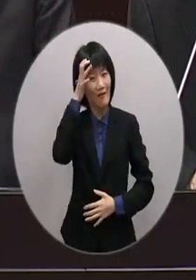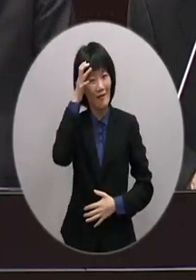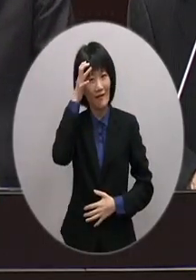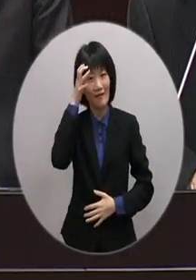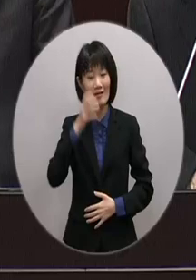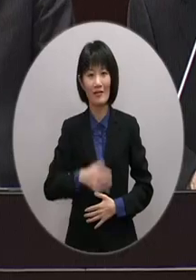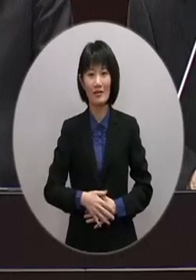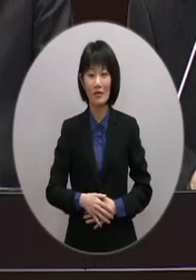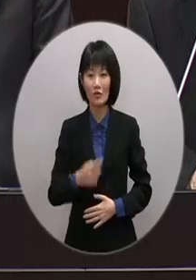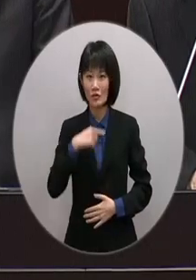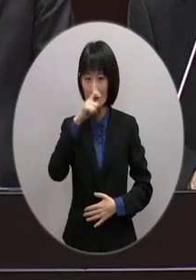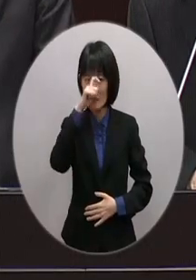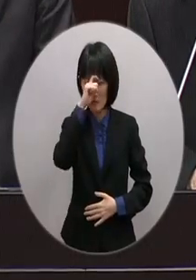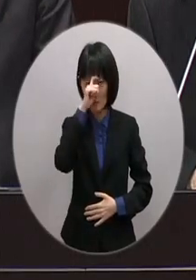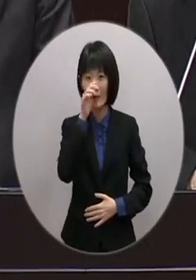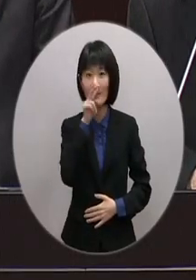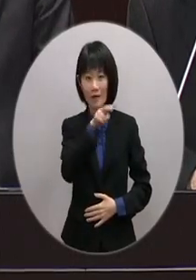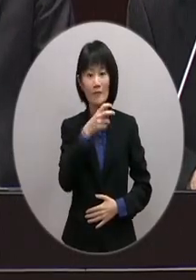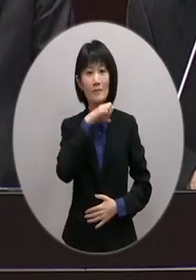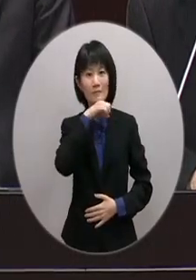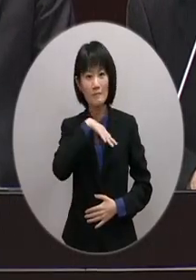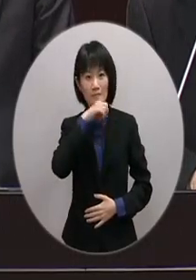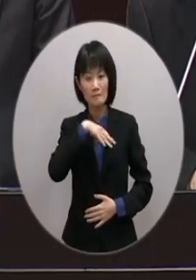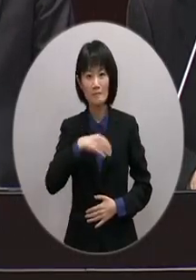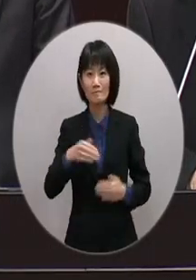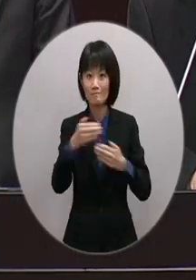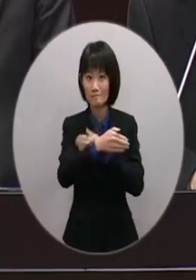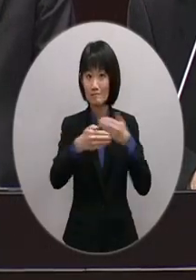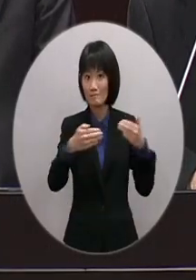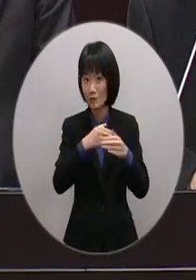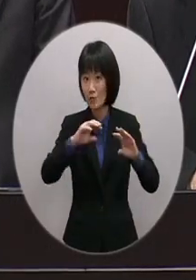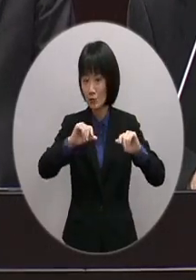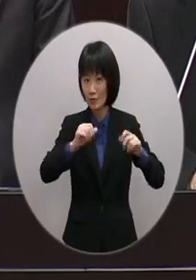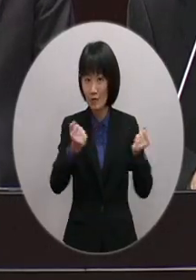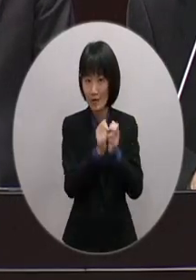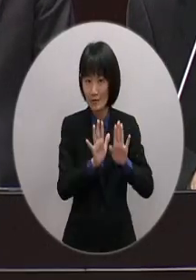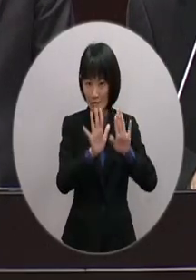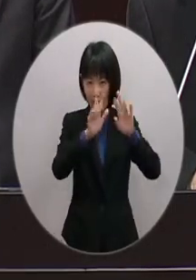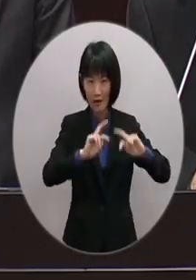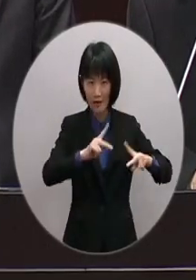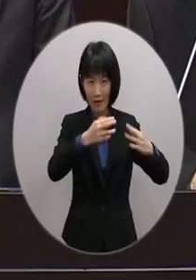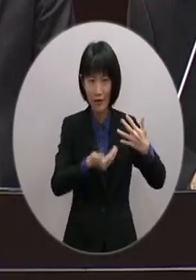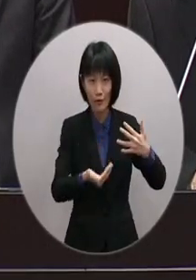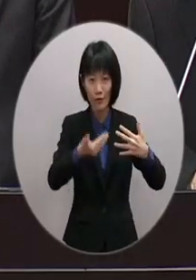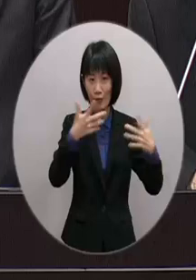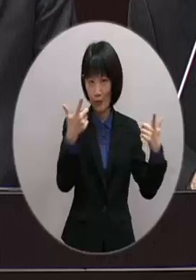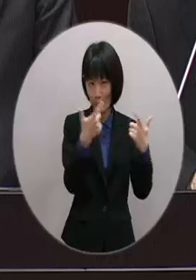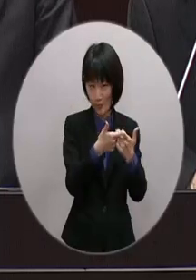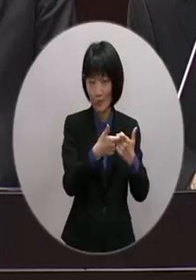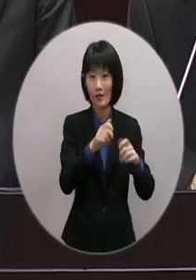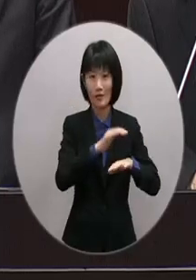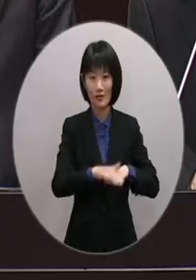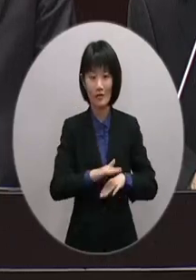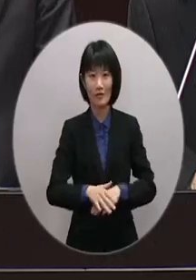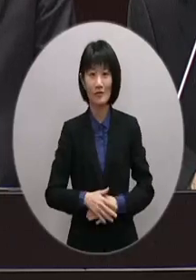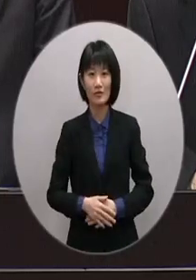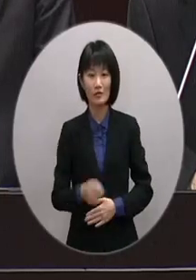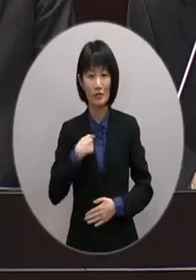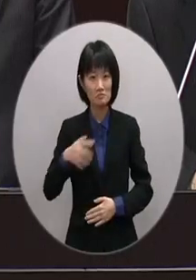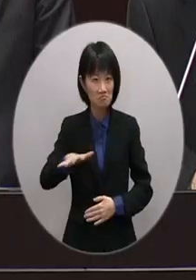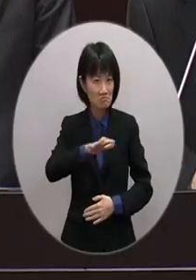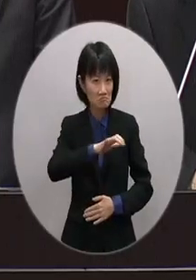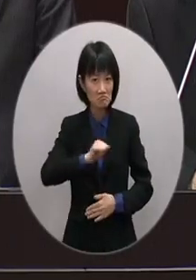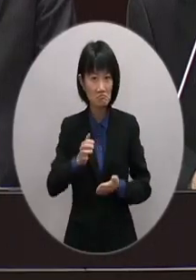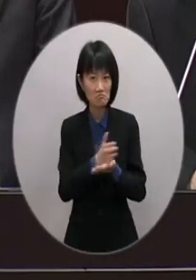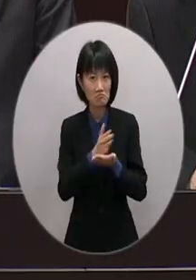分，能够看见屏东能够把交通和土地的发展做更好的结合。我们会把这些评估整体